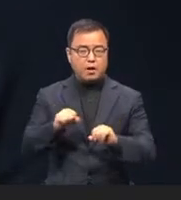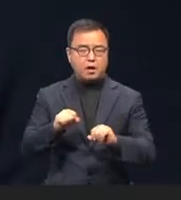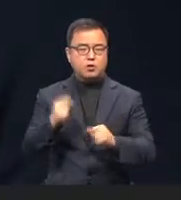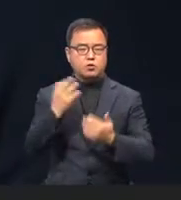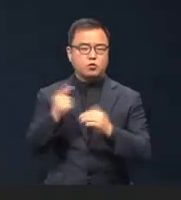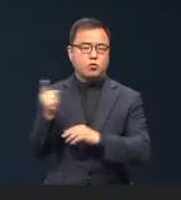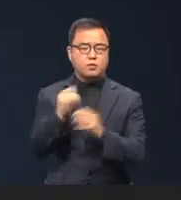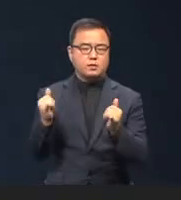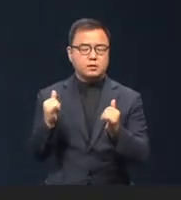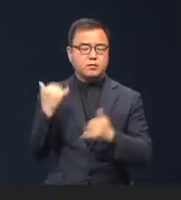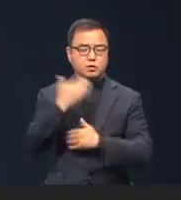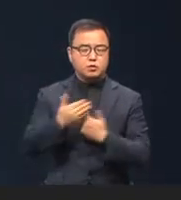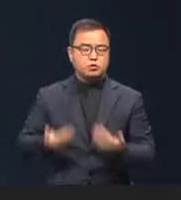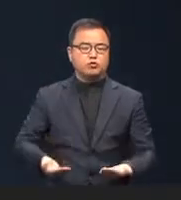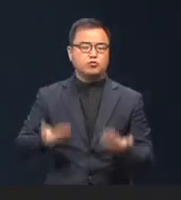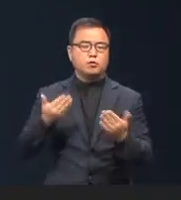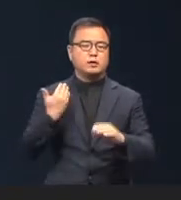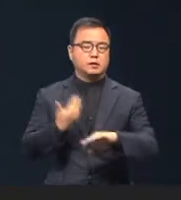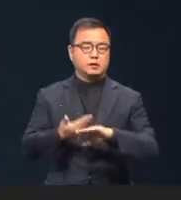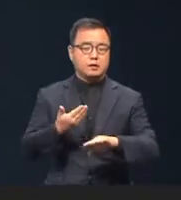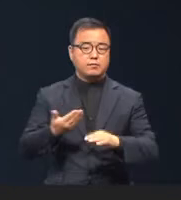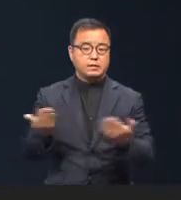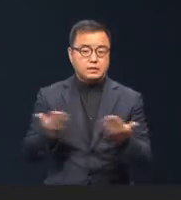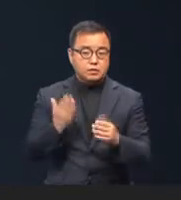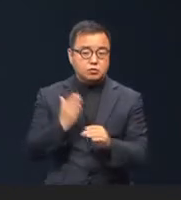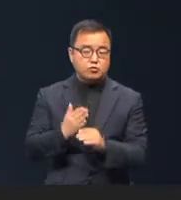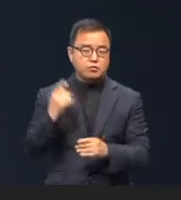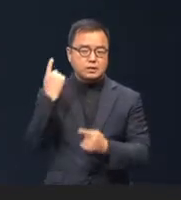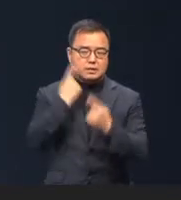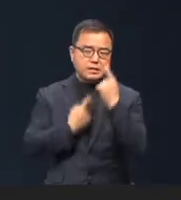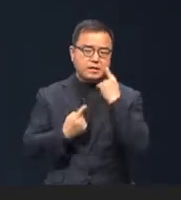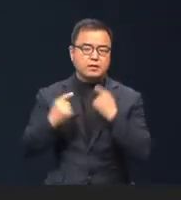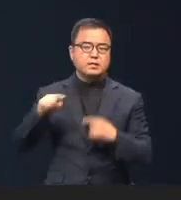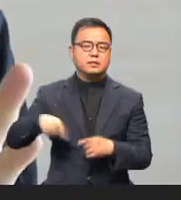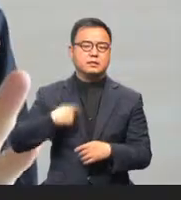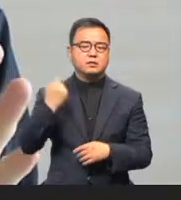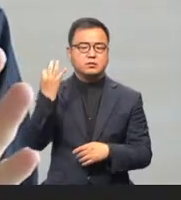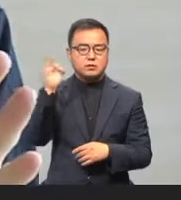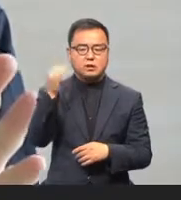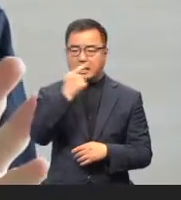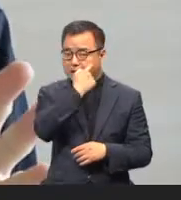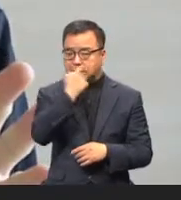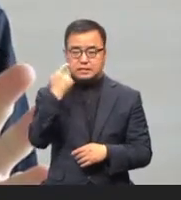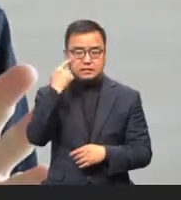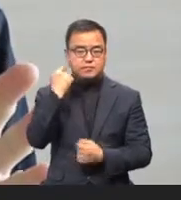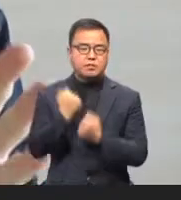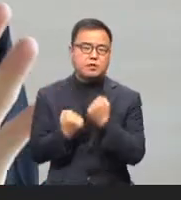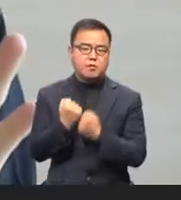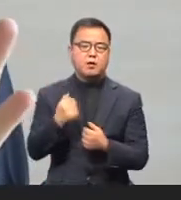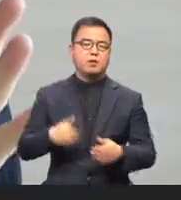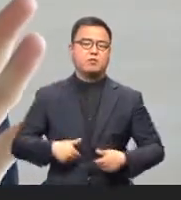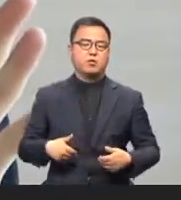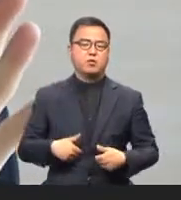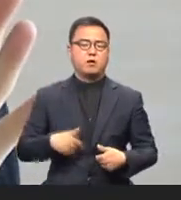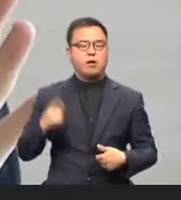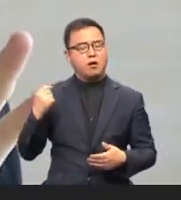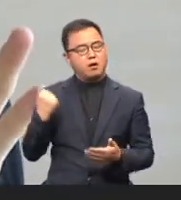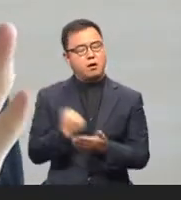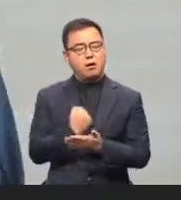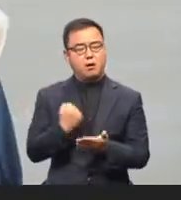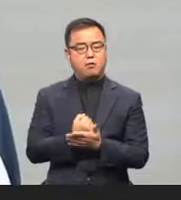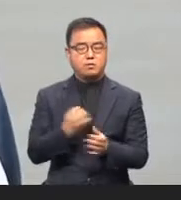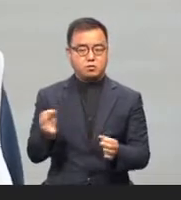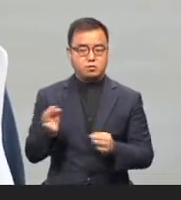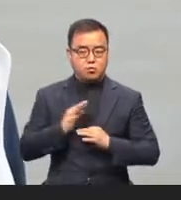달리 그들이 직무상 상해를 스스로 입증해야 한다는 사실에 놀라움과 안타까움을